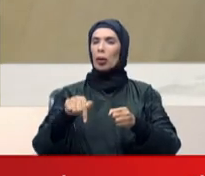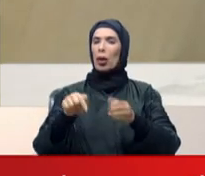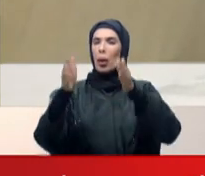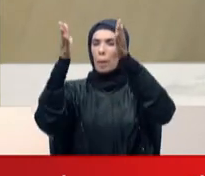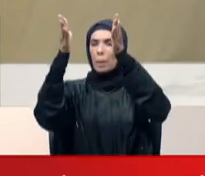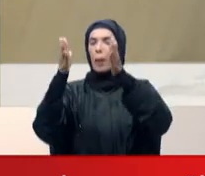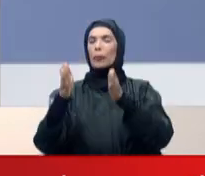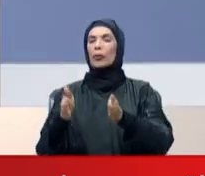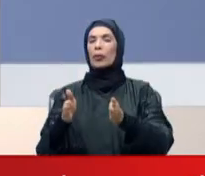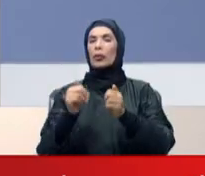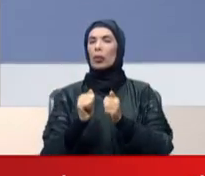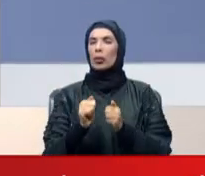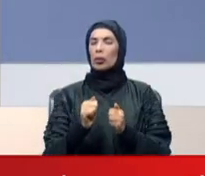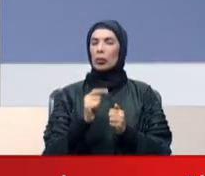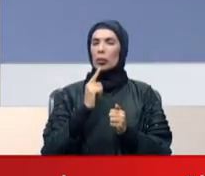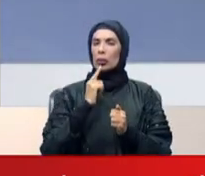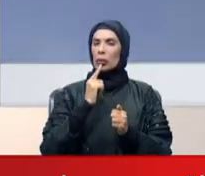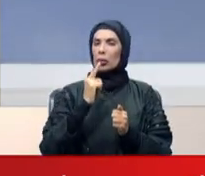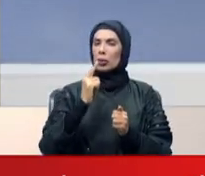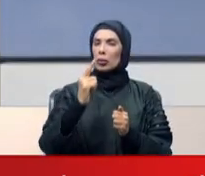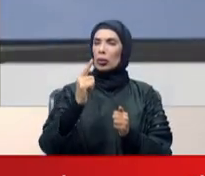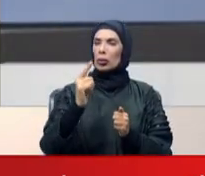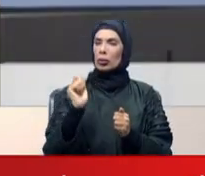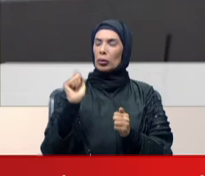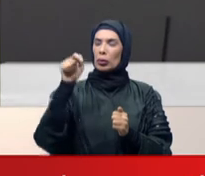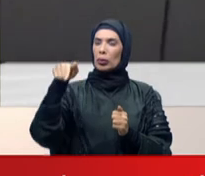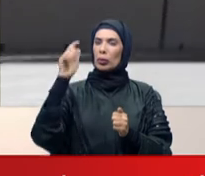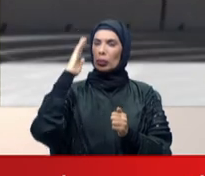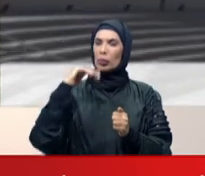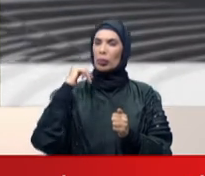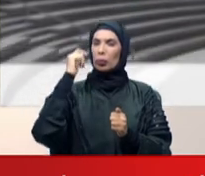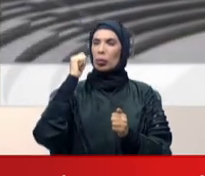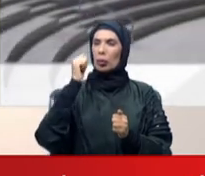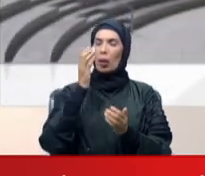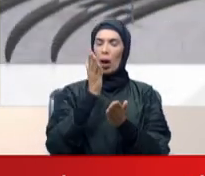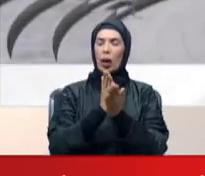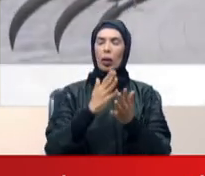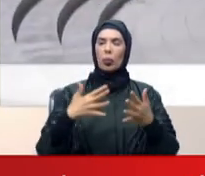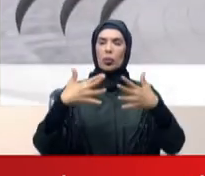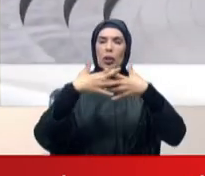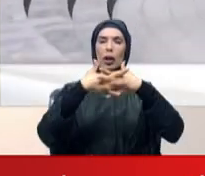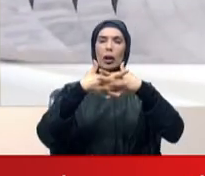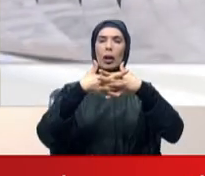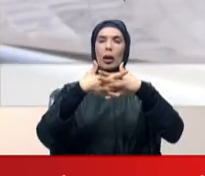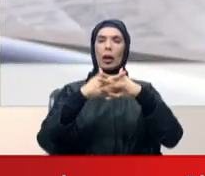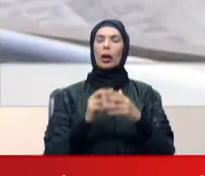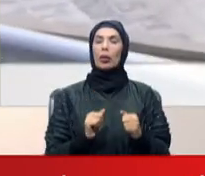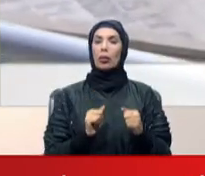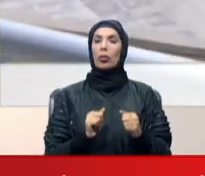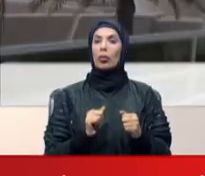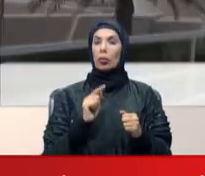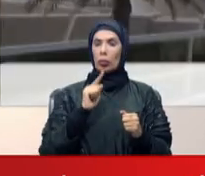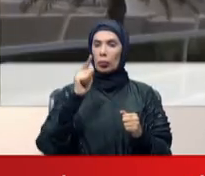نحت أكثر من 220 ألف اسم لكل بحريني وبحرينية ممن كان لهم حق المشاركة، حيث أراد جلالته أن